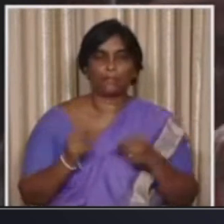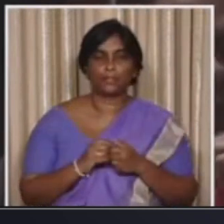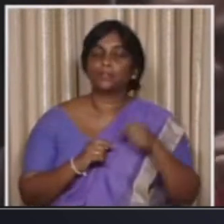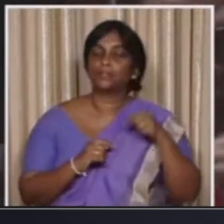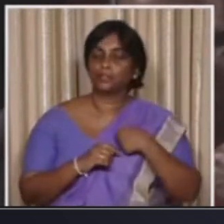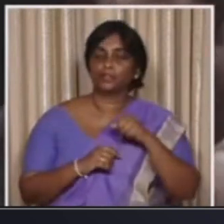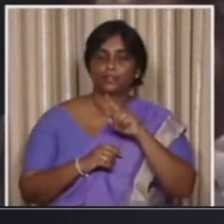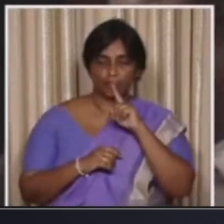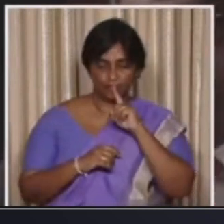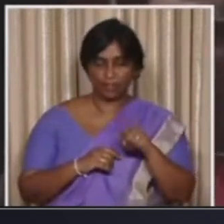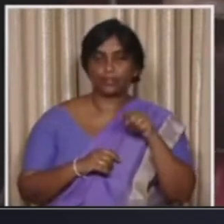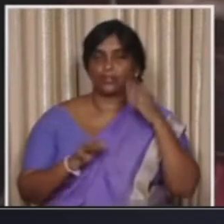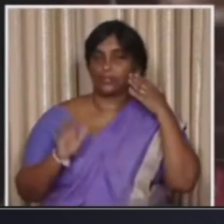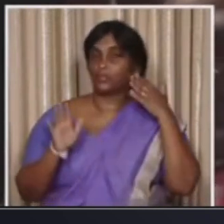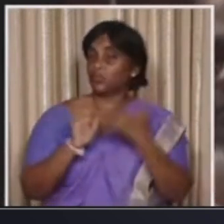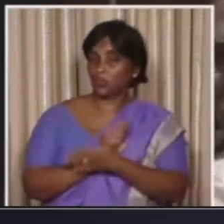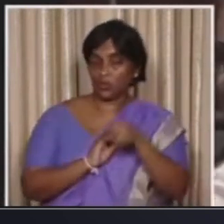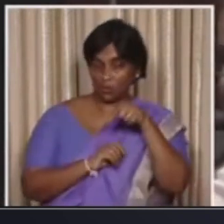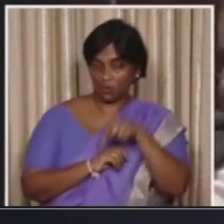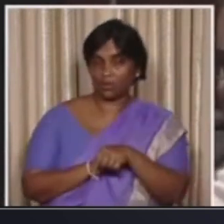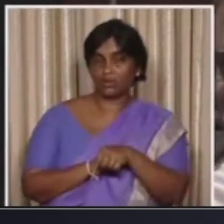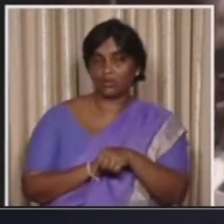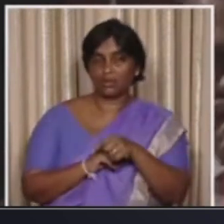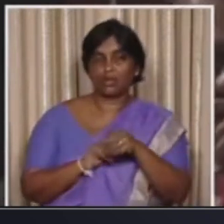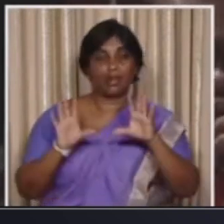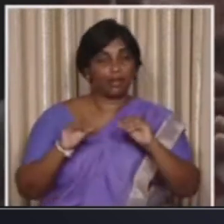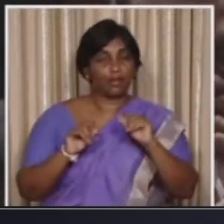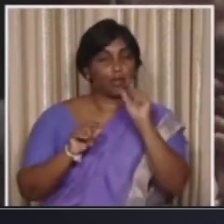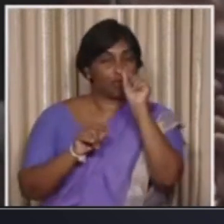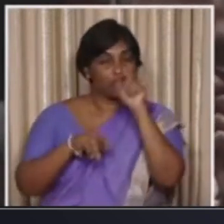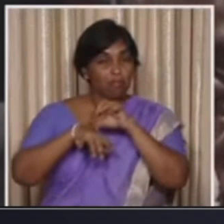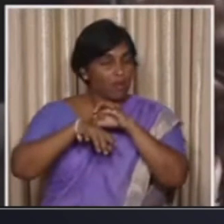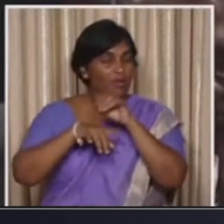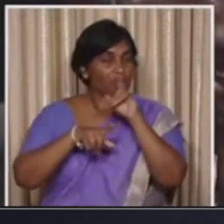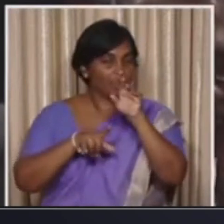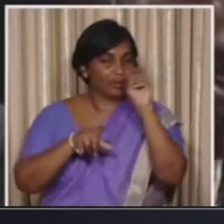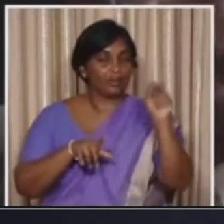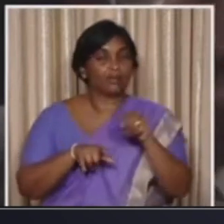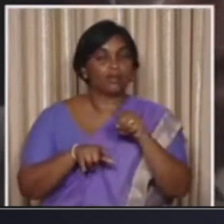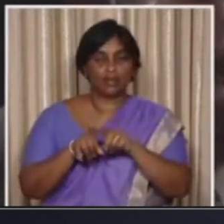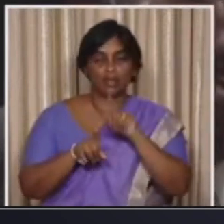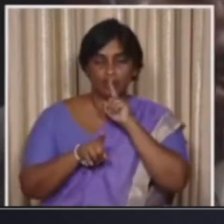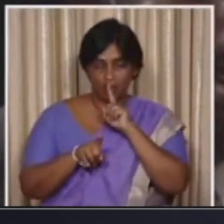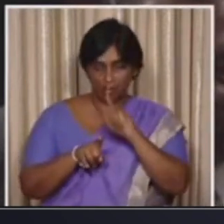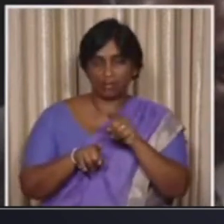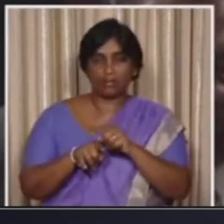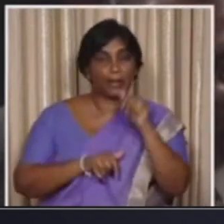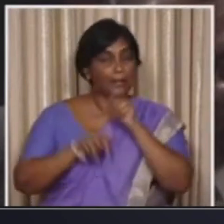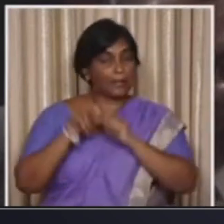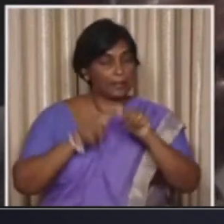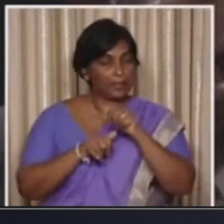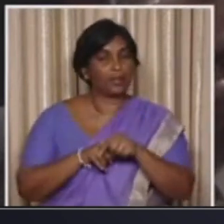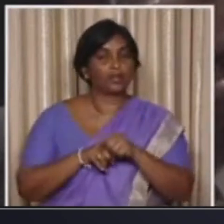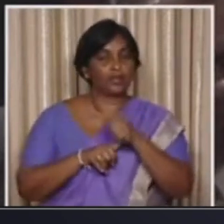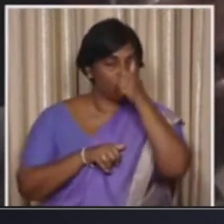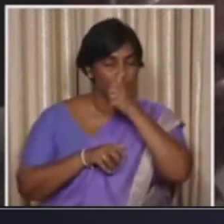mama kiyanawa me kottore hidabu ali makuna gana api kiwwa hima nibara labinin kiyana aushadha